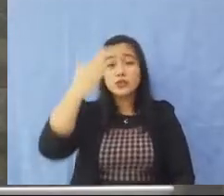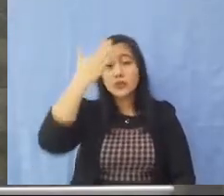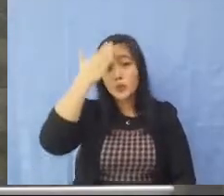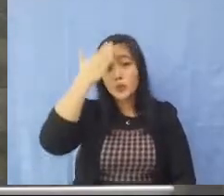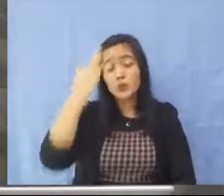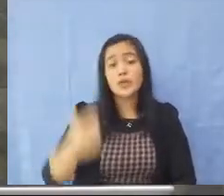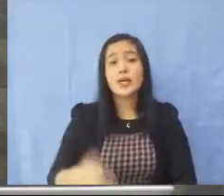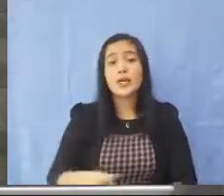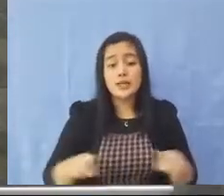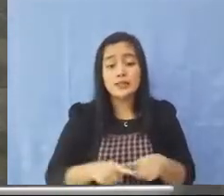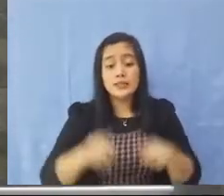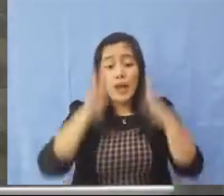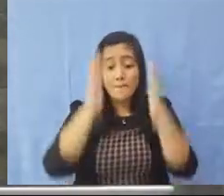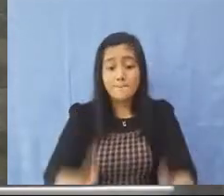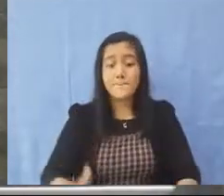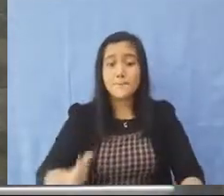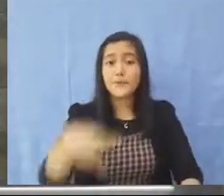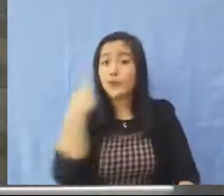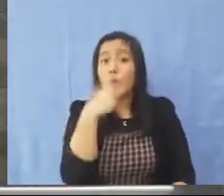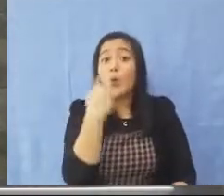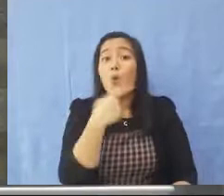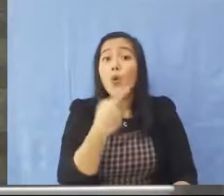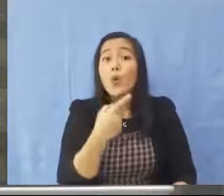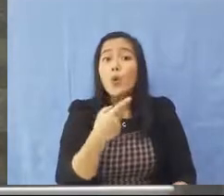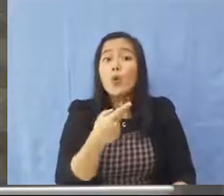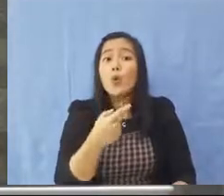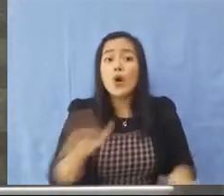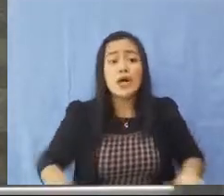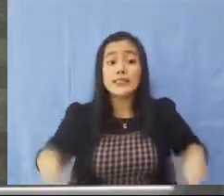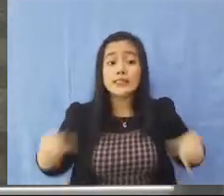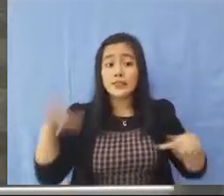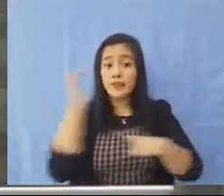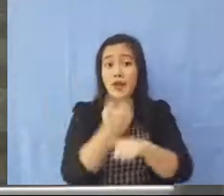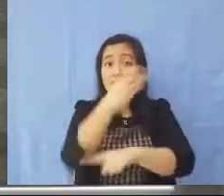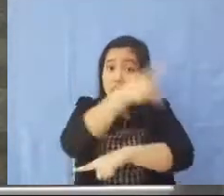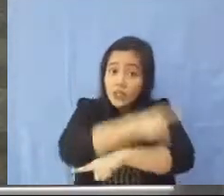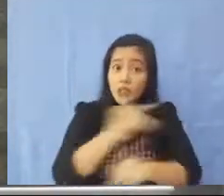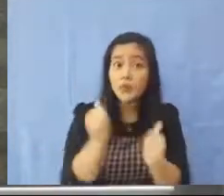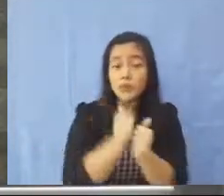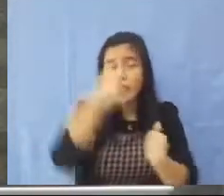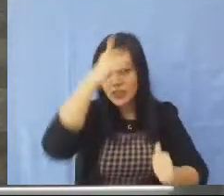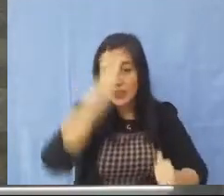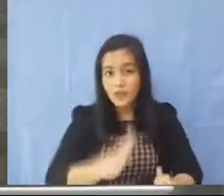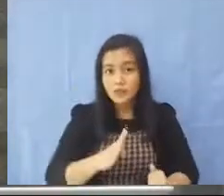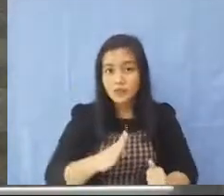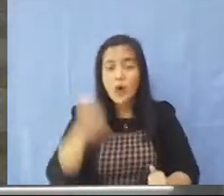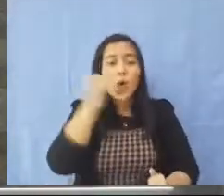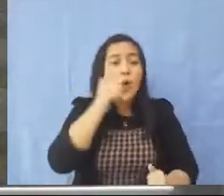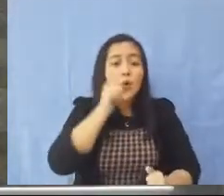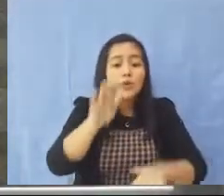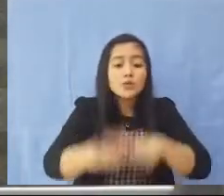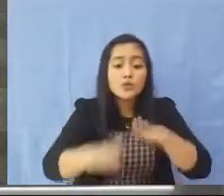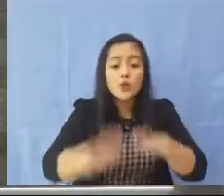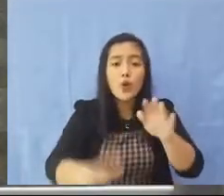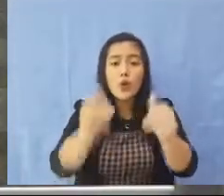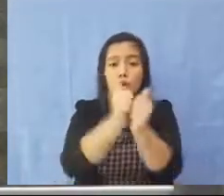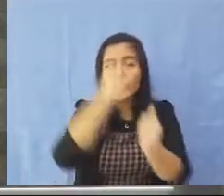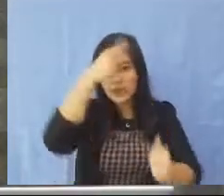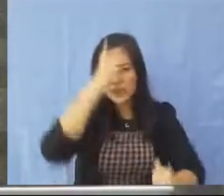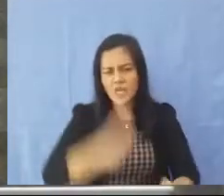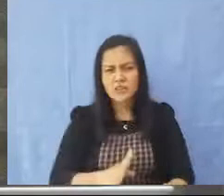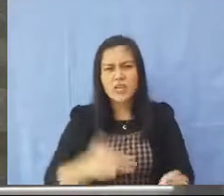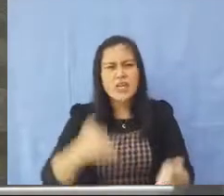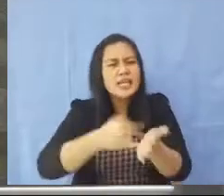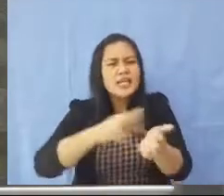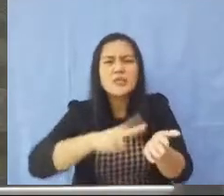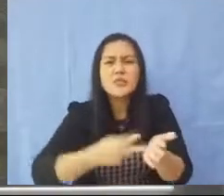and at ito po si Enoch ay talagang pag ikaw ay na-address as the man who walked with God,